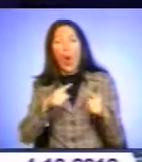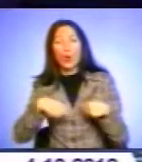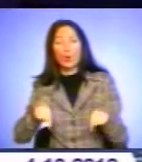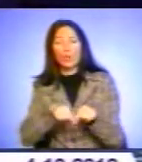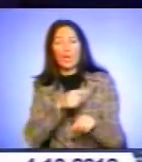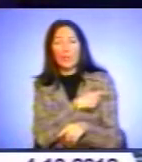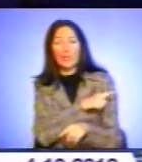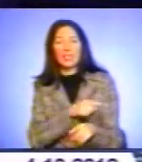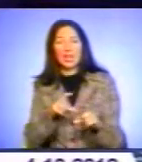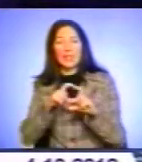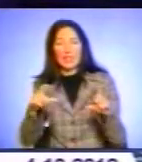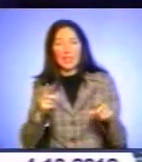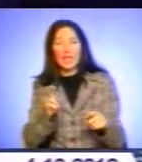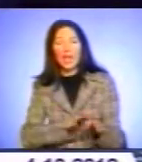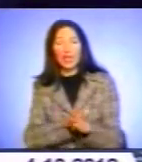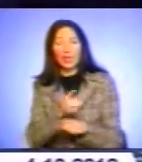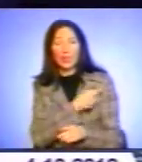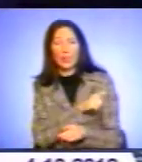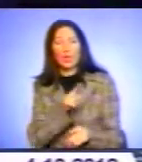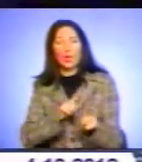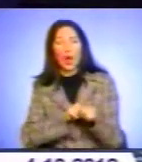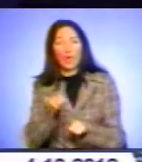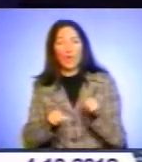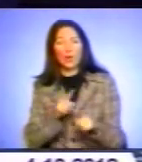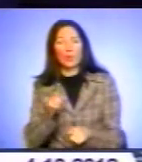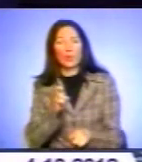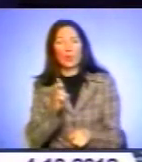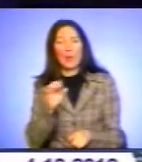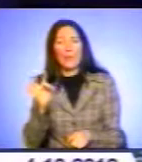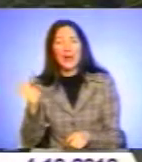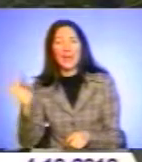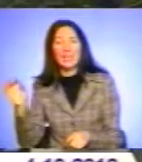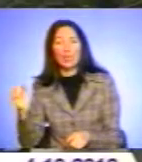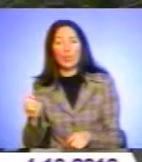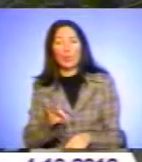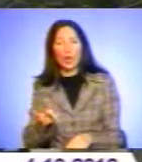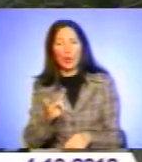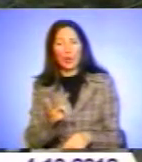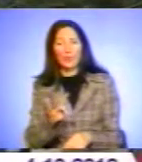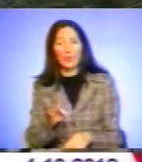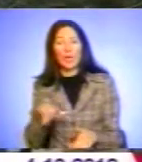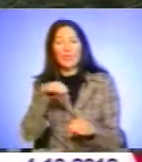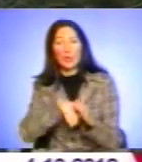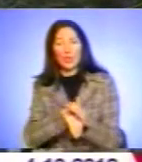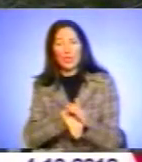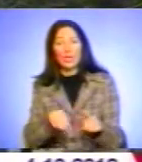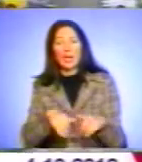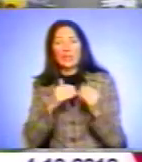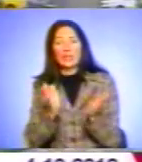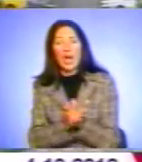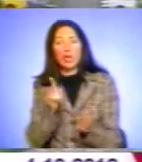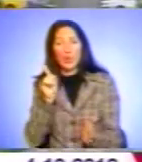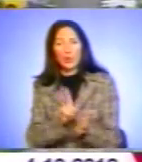медичну реформу у Бережанському районі, з'ясовували наші кореспонденти. Запровадження загальнообов'язкового